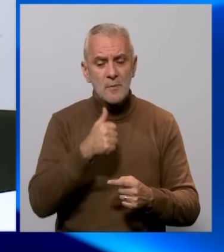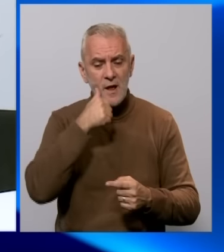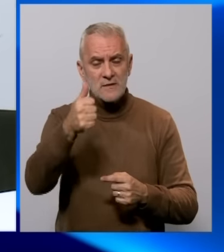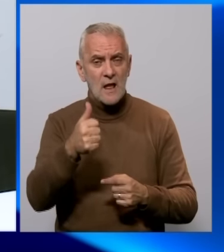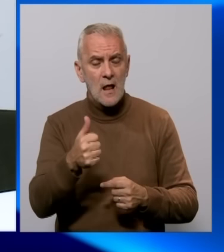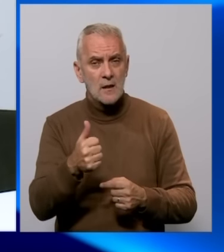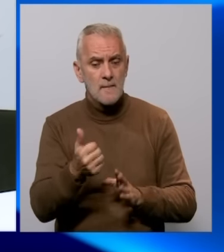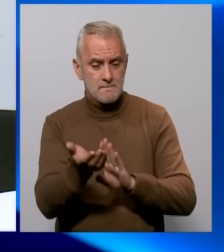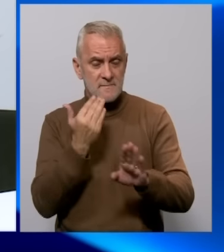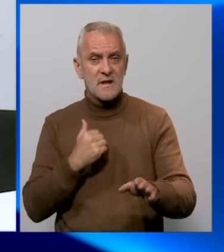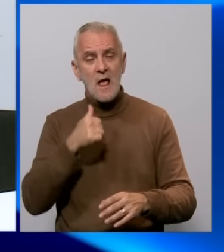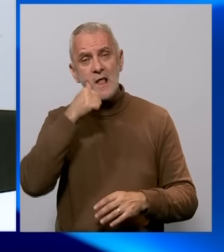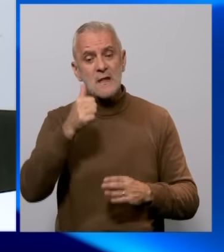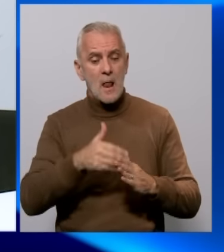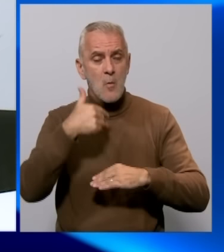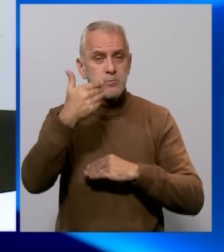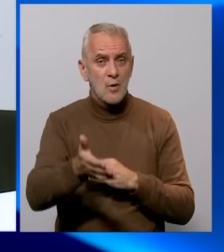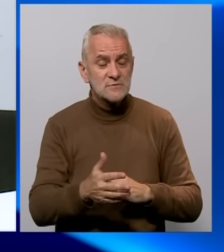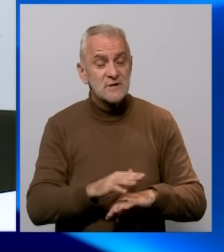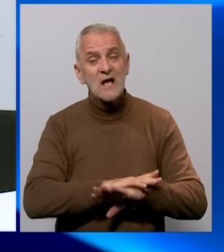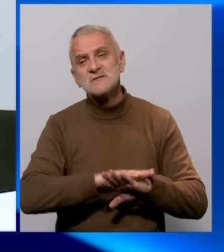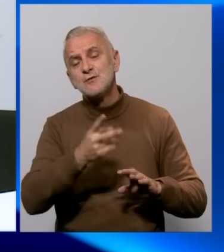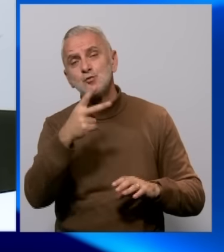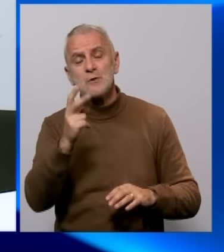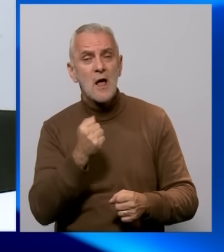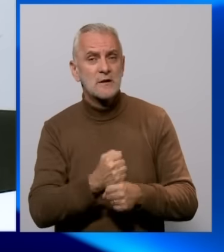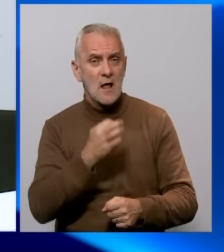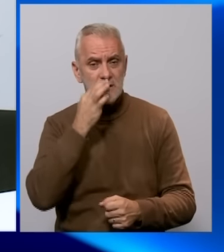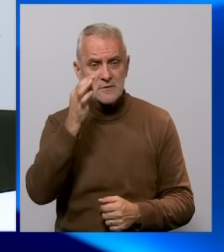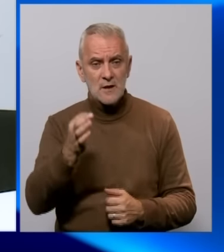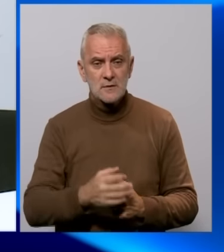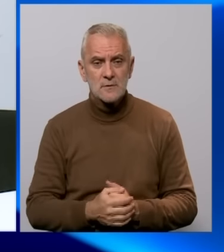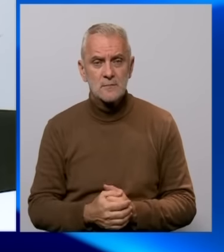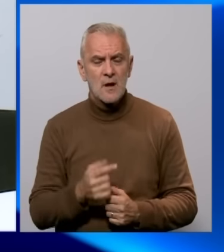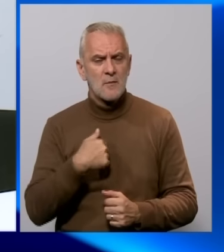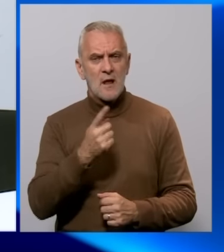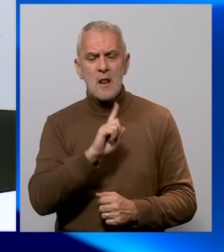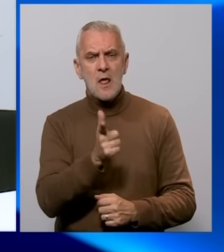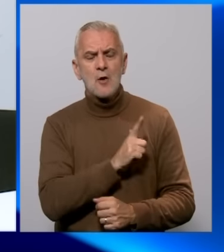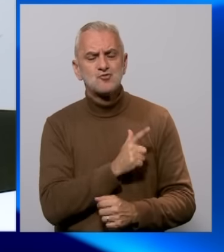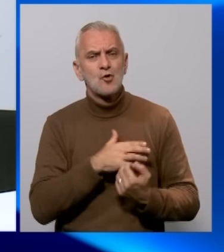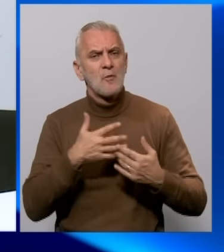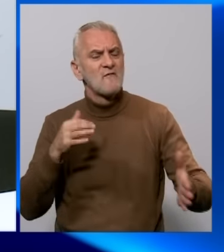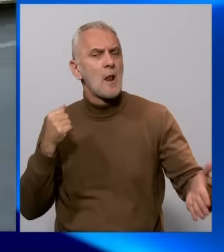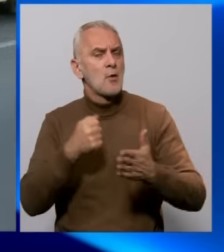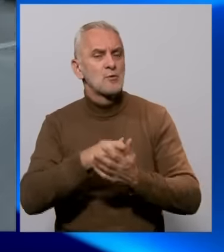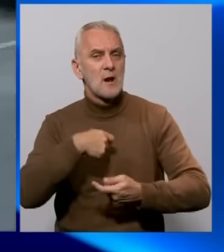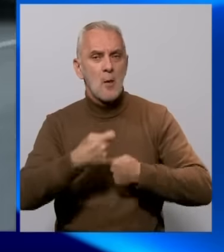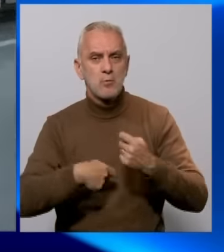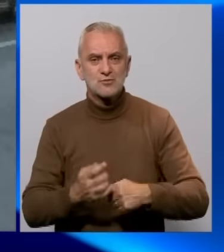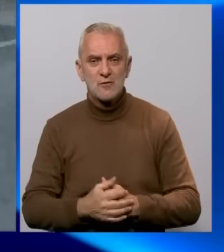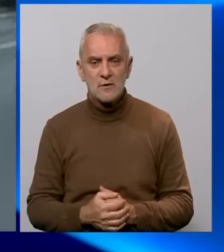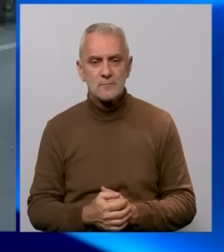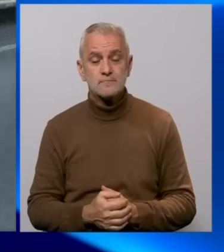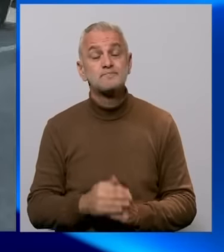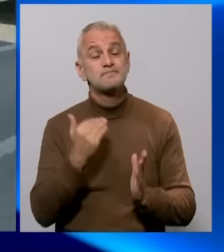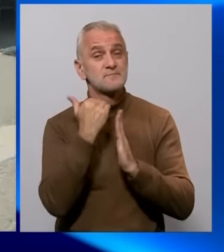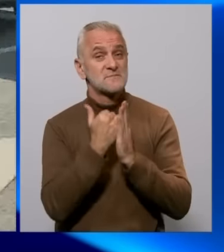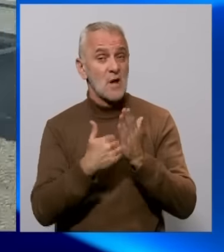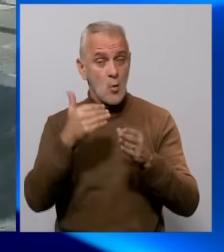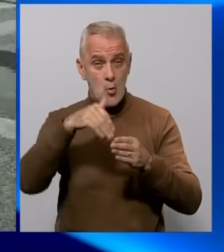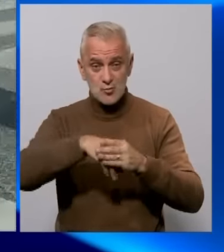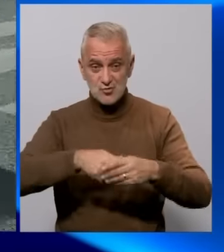dan poslije, tokom svih drugih radnih dana i ne očekujemo velike udare na poslovanje. Da bi se zakon o